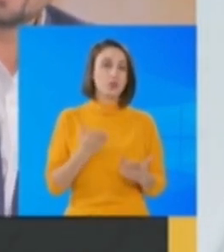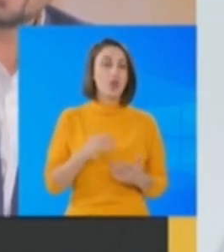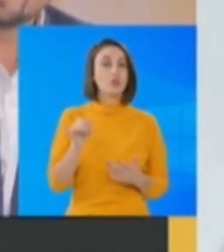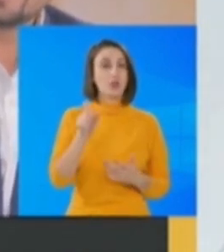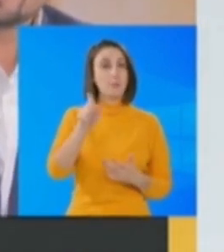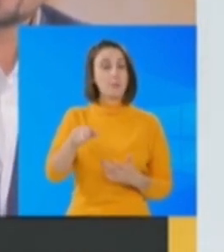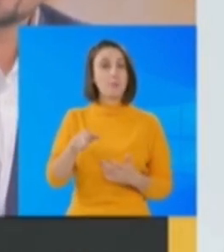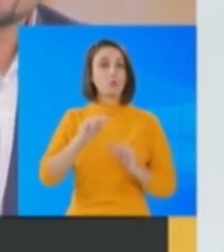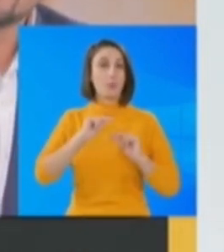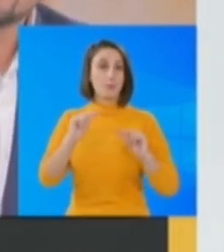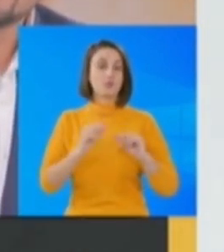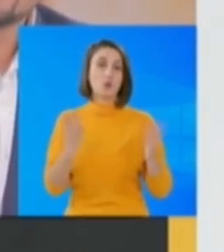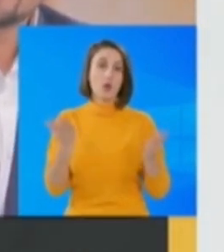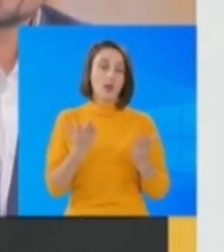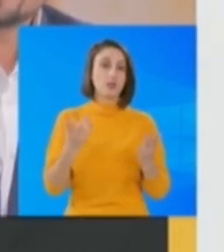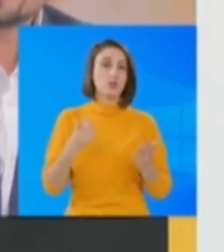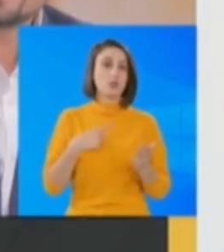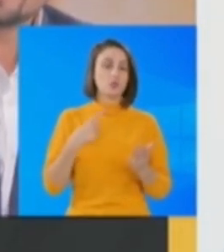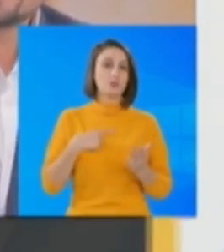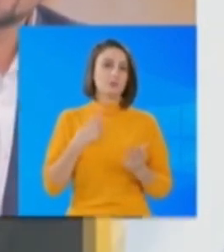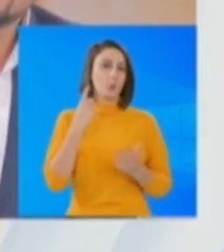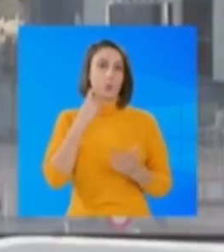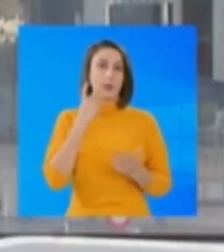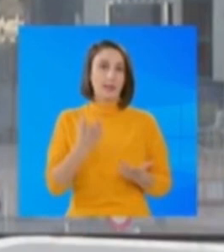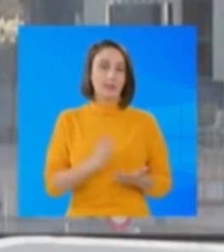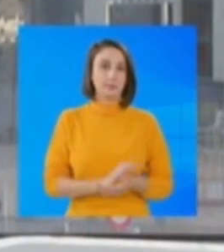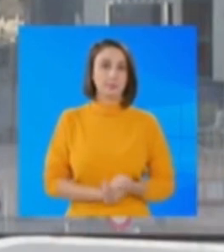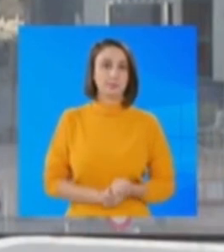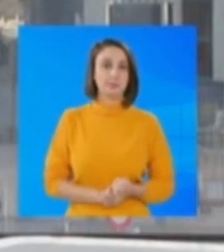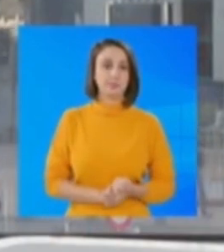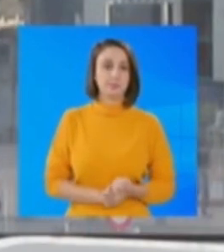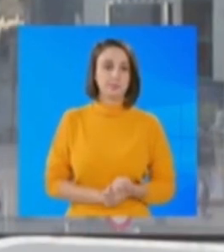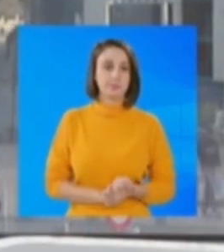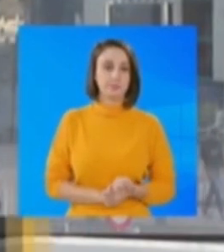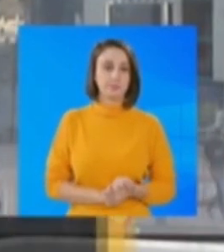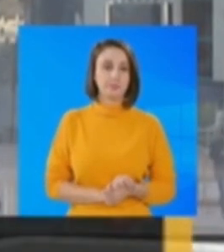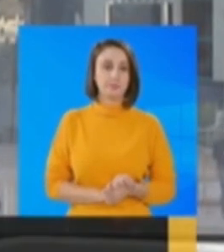puțin, acei profesori care sunt arunduieli.